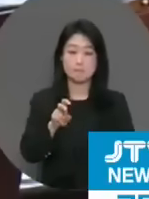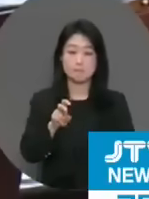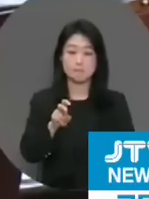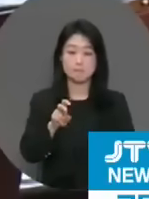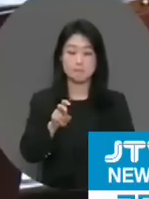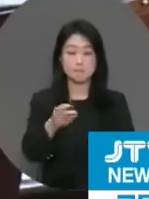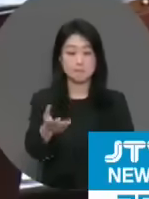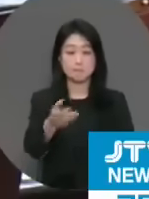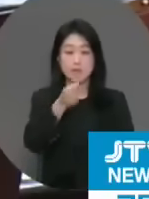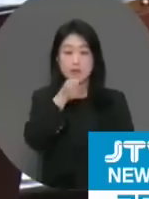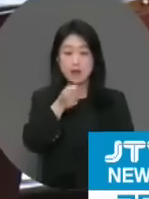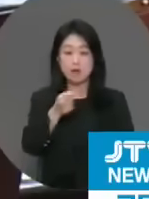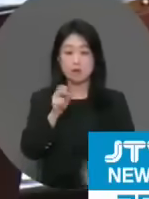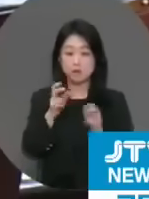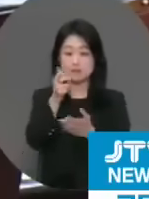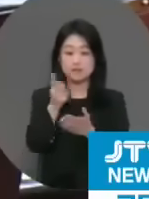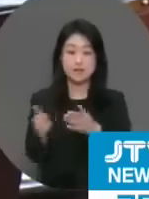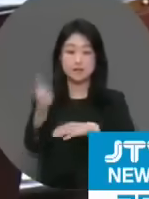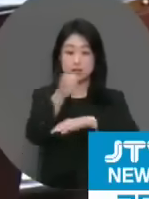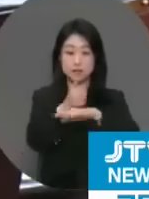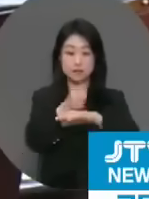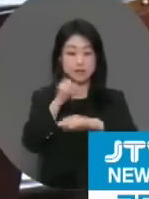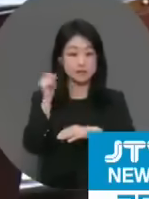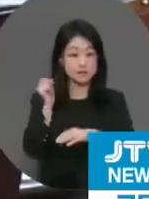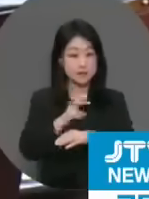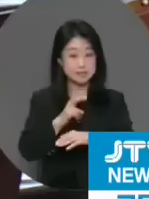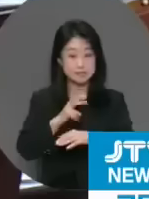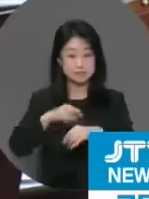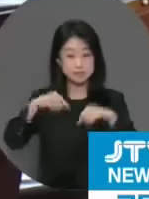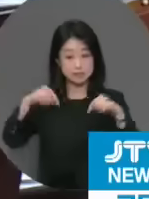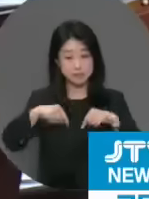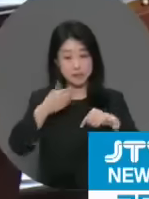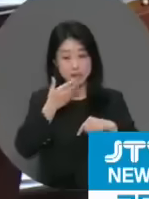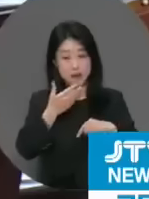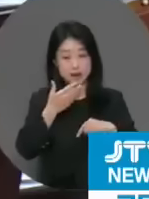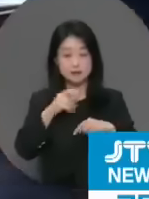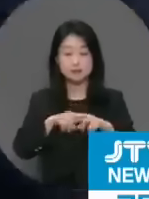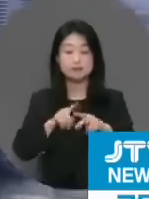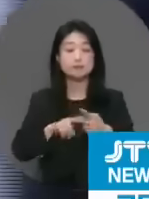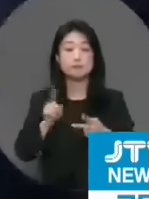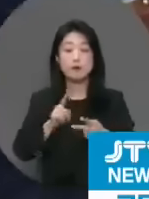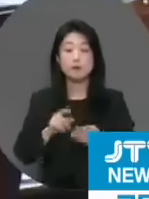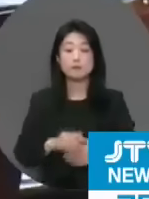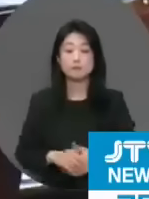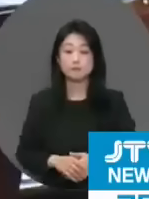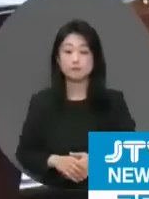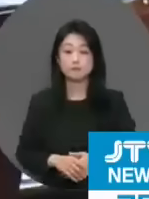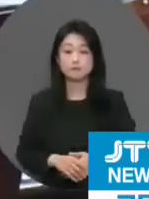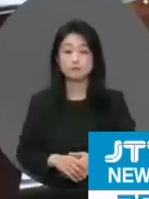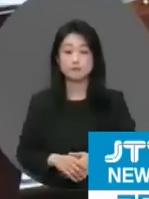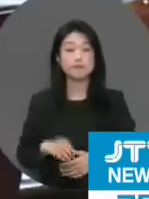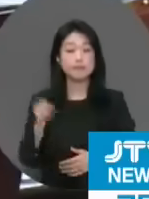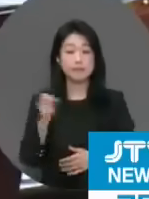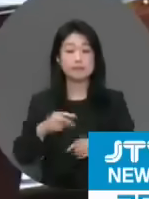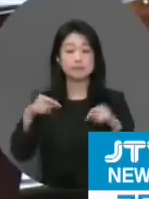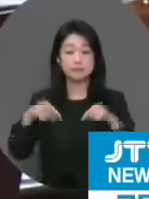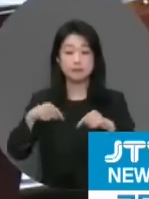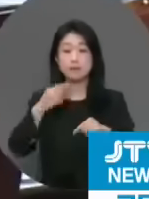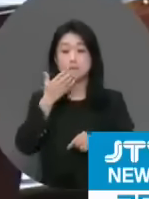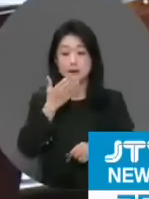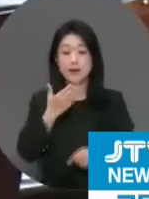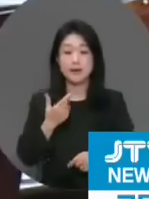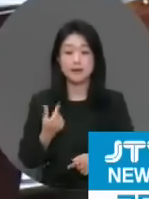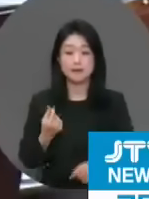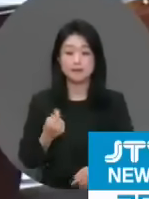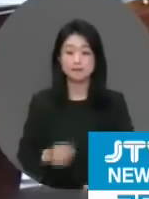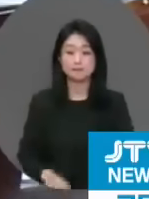파우치 앵커가 사장으로 임명이 되면 다시 논의가 있을 건가요? 아니면은 어떻게 되죠? 뭐 다시 예상컨대 논의를 할 수도